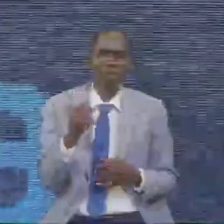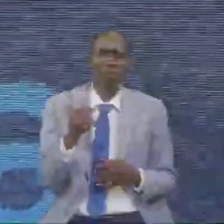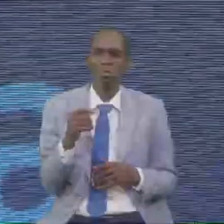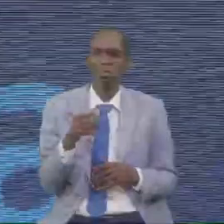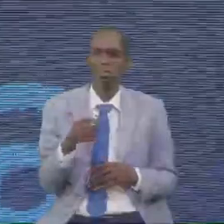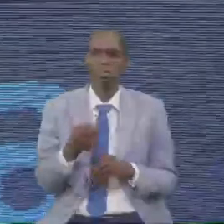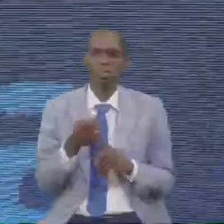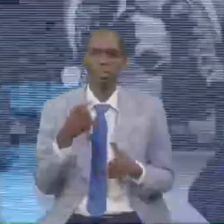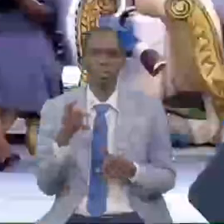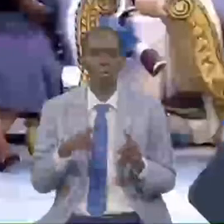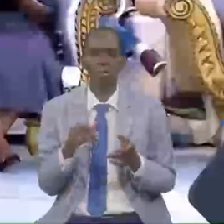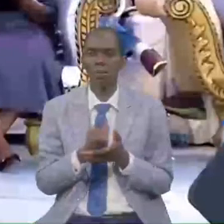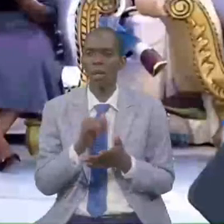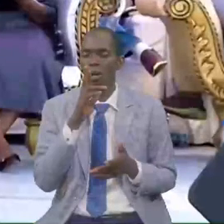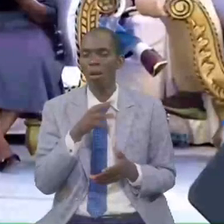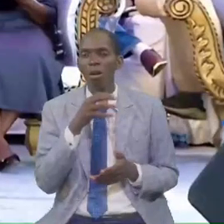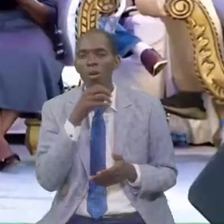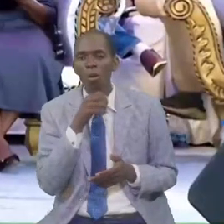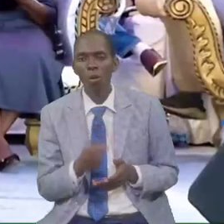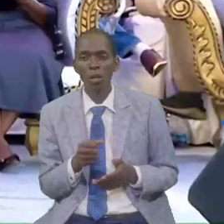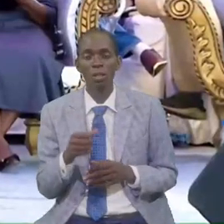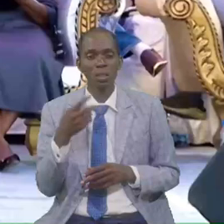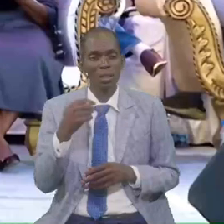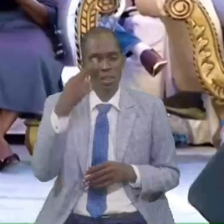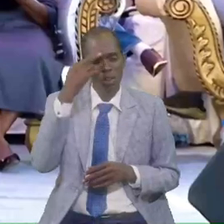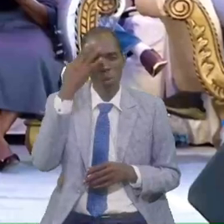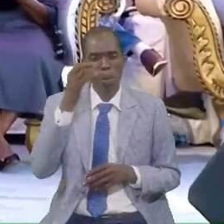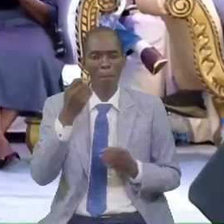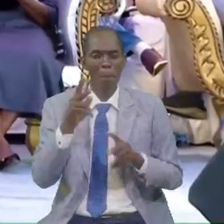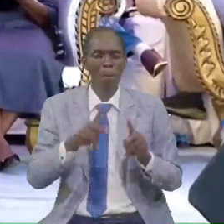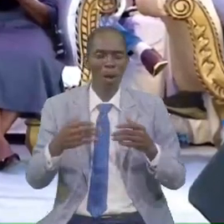ceux qui sont jeunes et qui sont vieux, la raison de leur